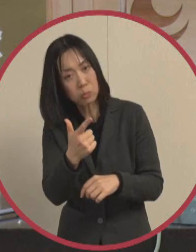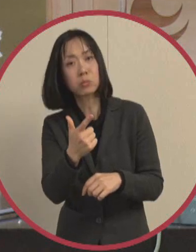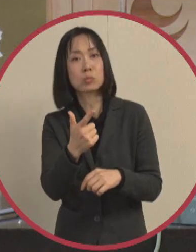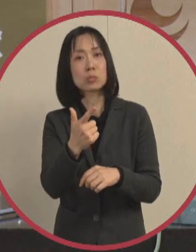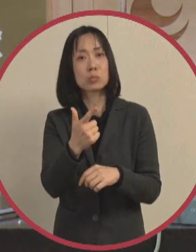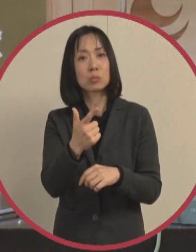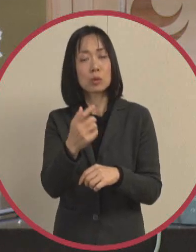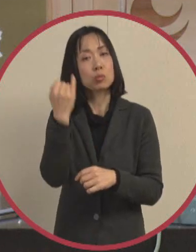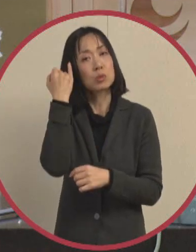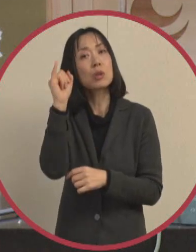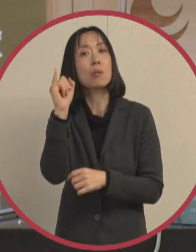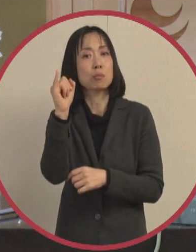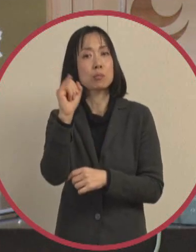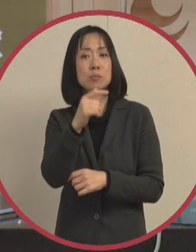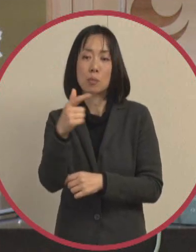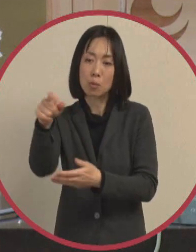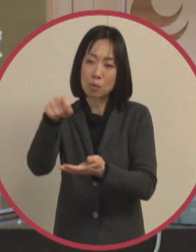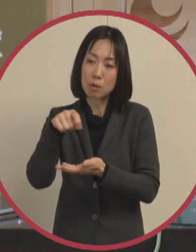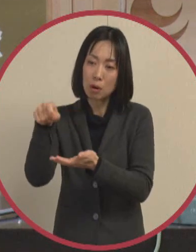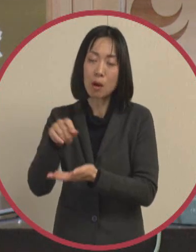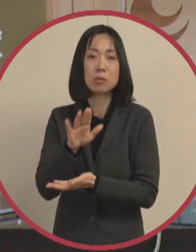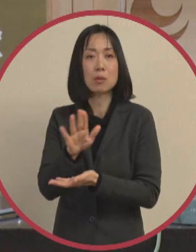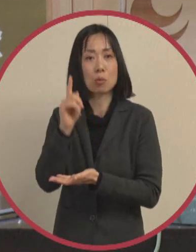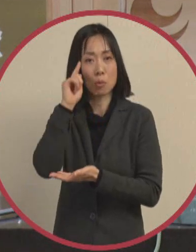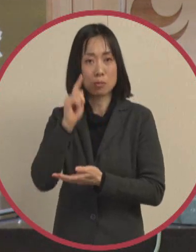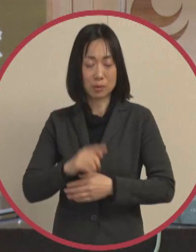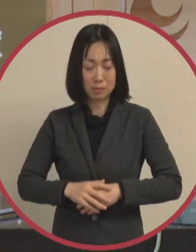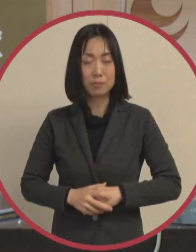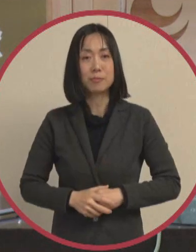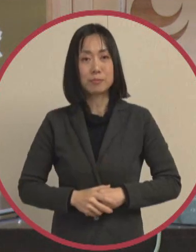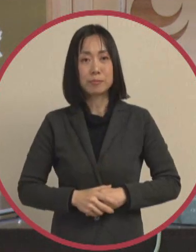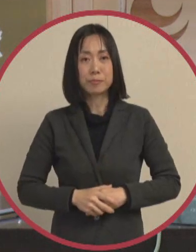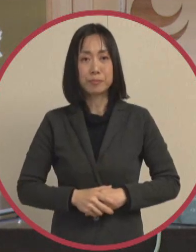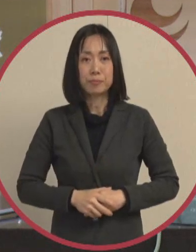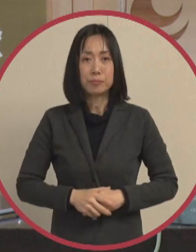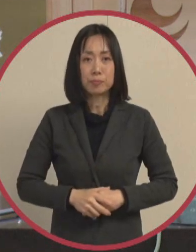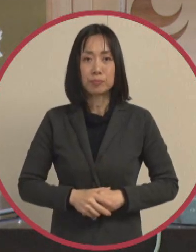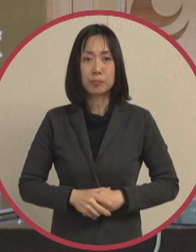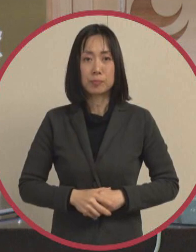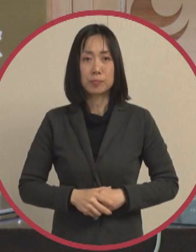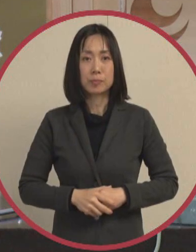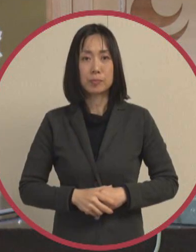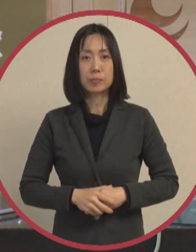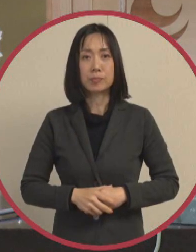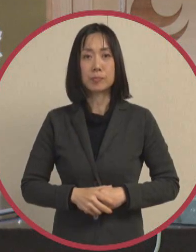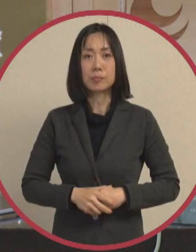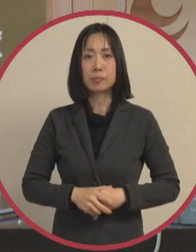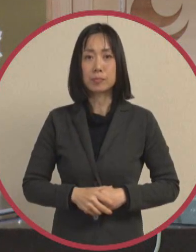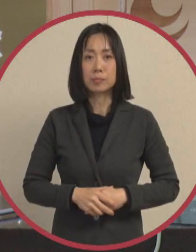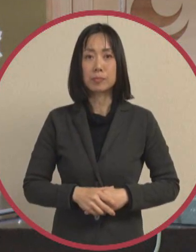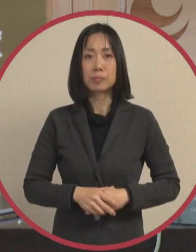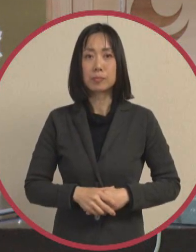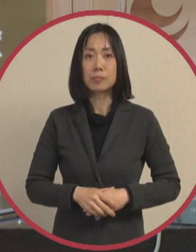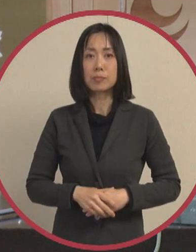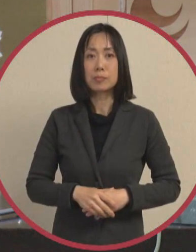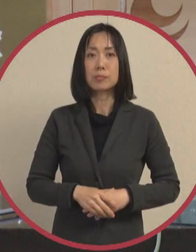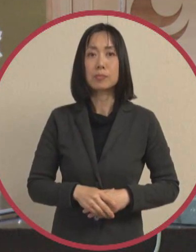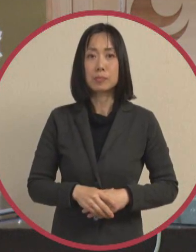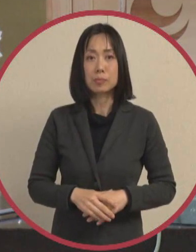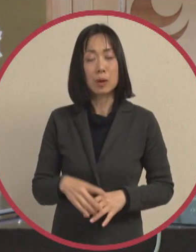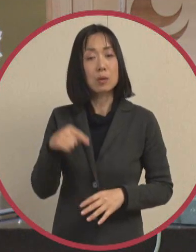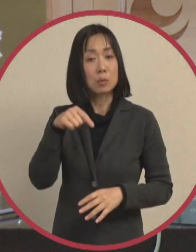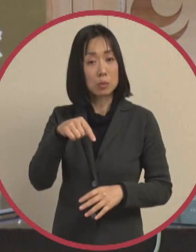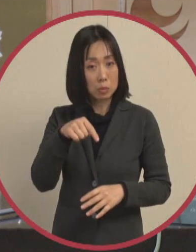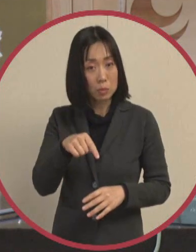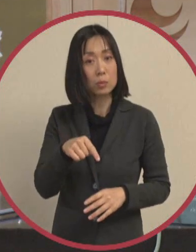意見もこれいろいろ出てきたんじゃないかなというふうに思ってまして、でこれはあの非常にまあ大きな副産物